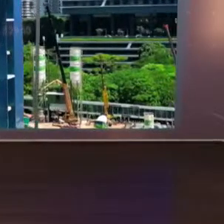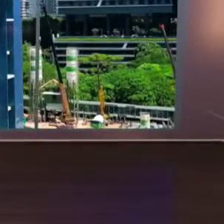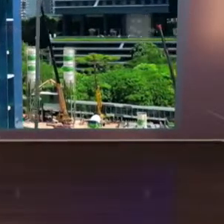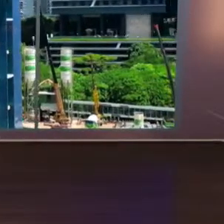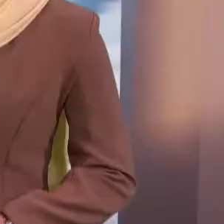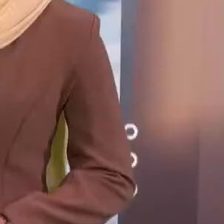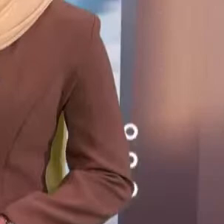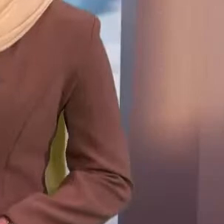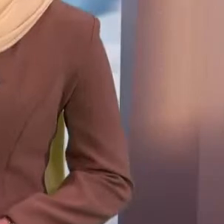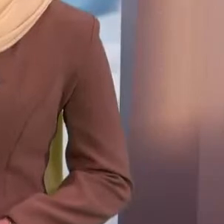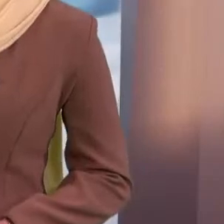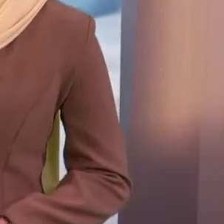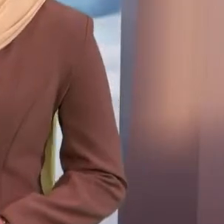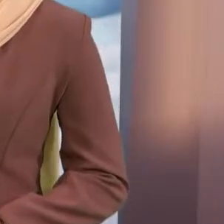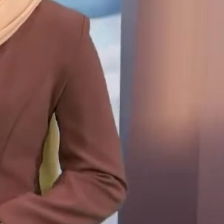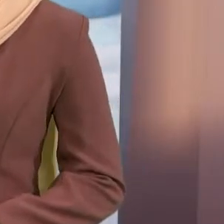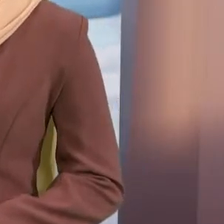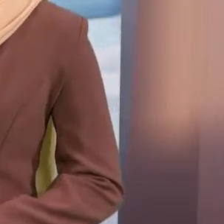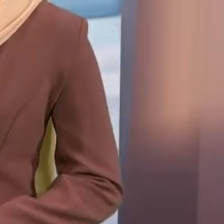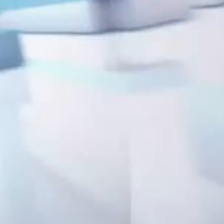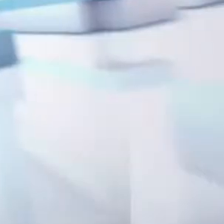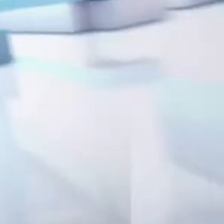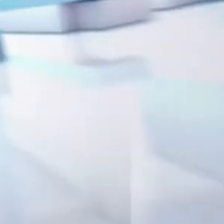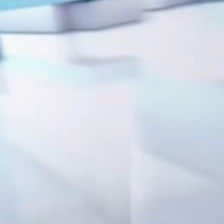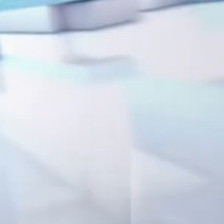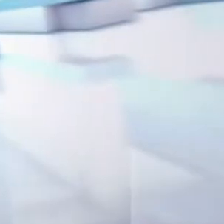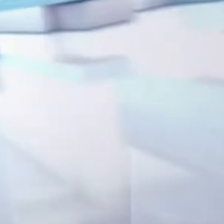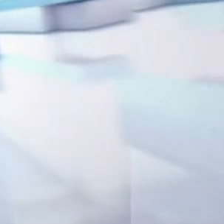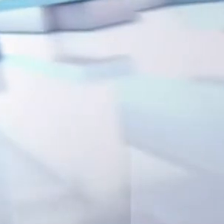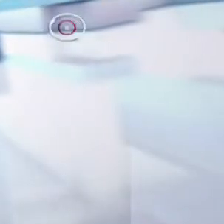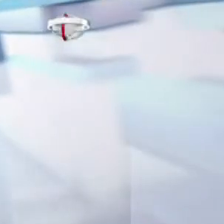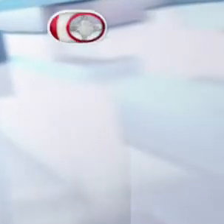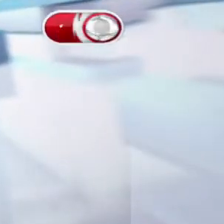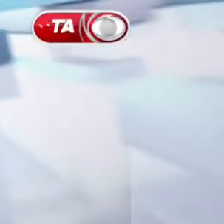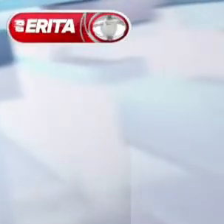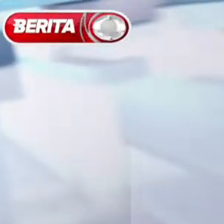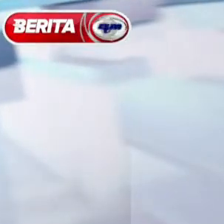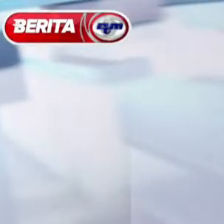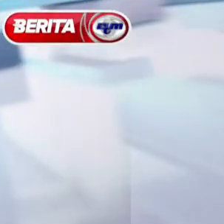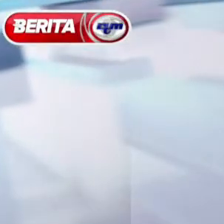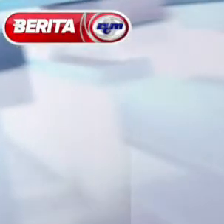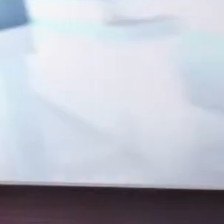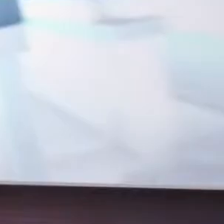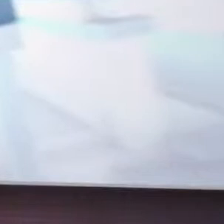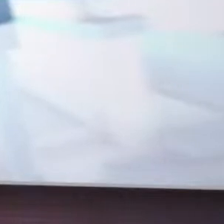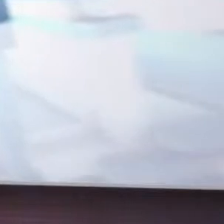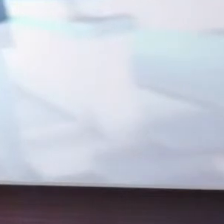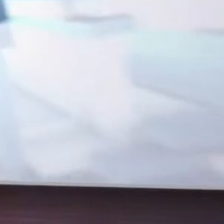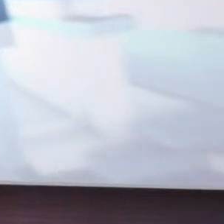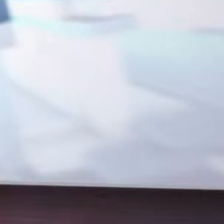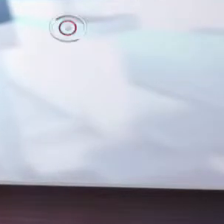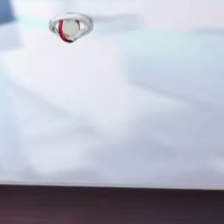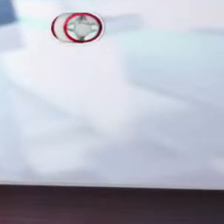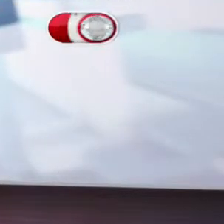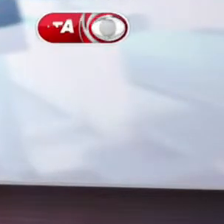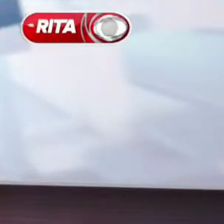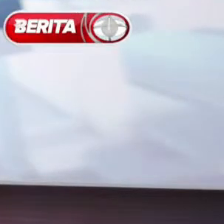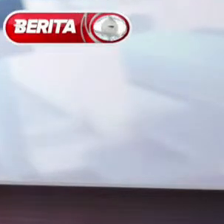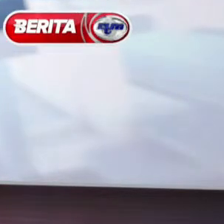Bersama kami dalam Berita Pagi 7 pagi, Berita Pagi Sabah 7.10 pagi. Berita Pagi